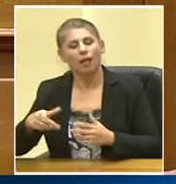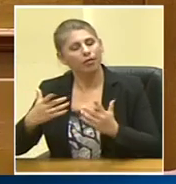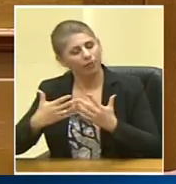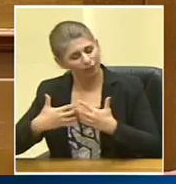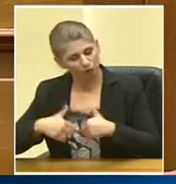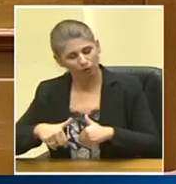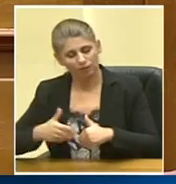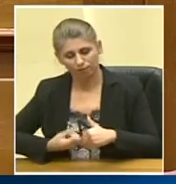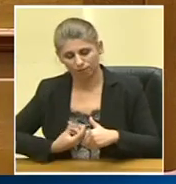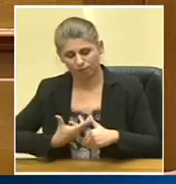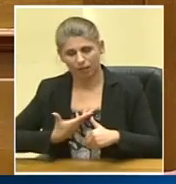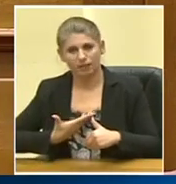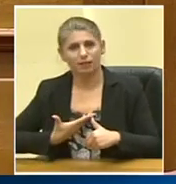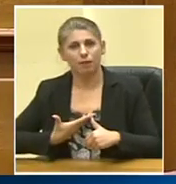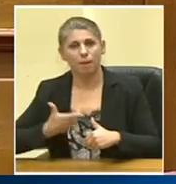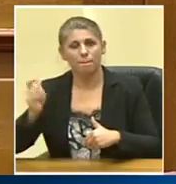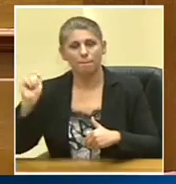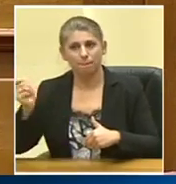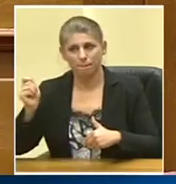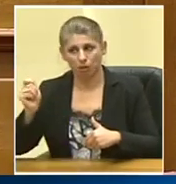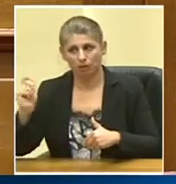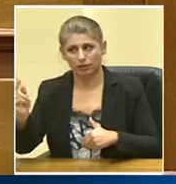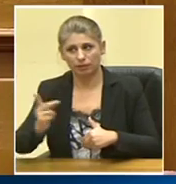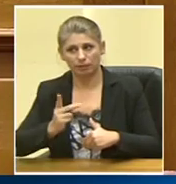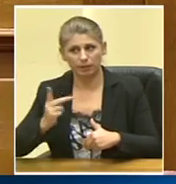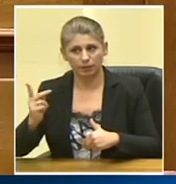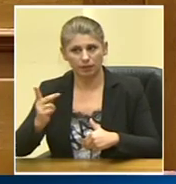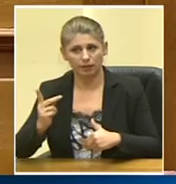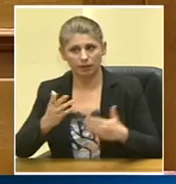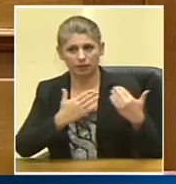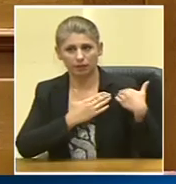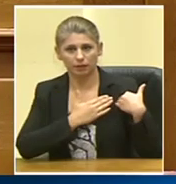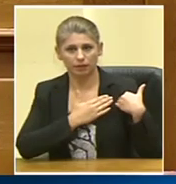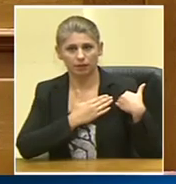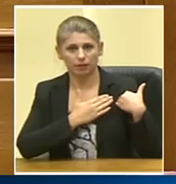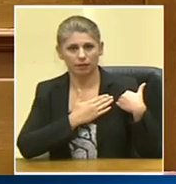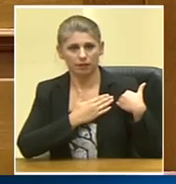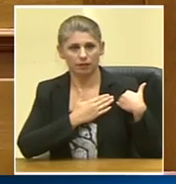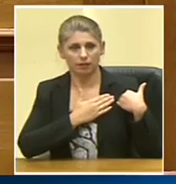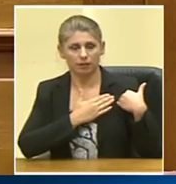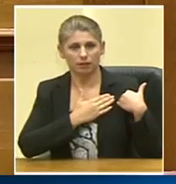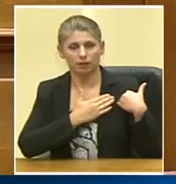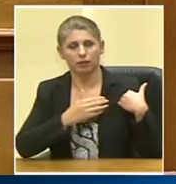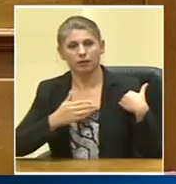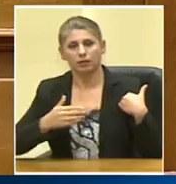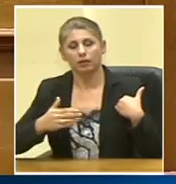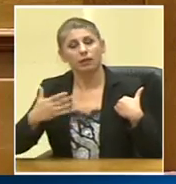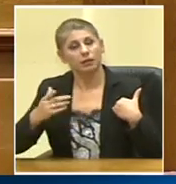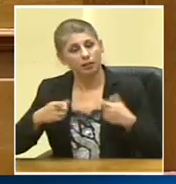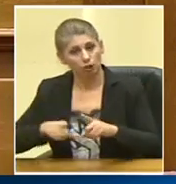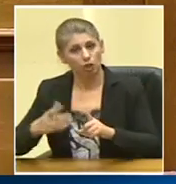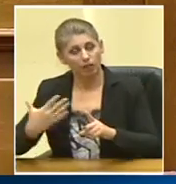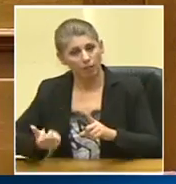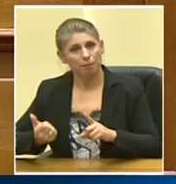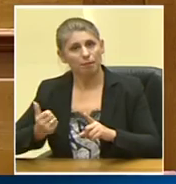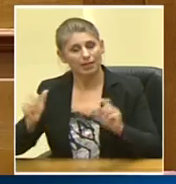με αίσθημα πολιτικής και κοινωνικής ευθύνης. Θα λειτουργήσει με στόχο να υπάρξει συνένεση εκεί